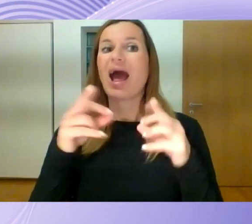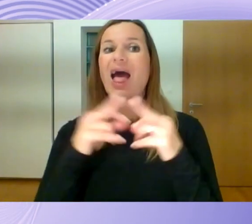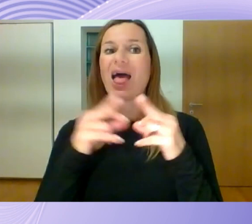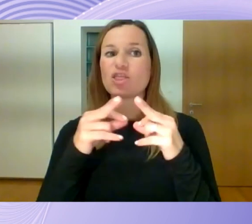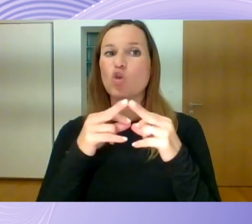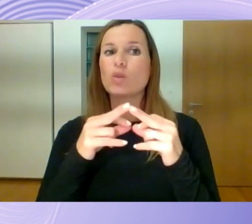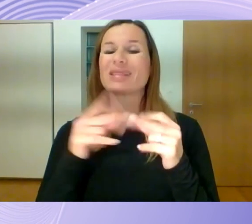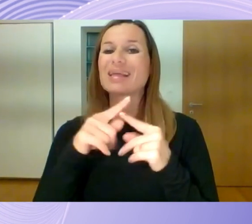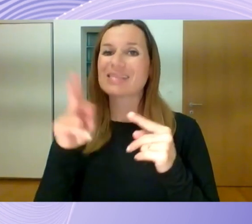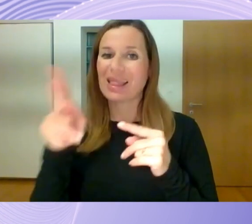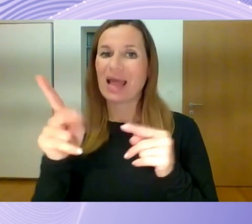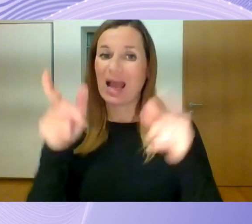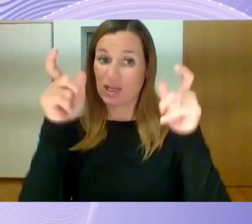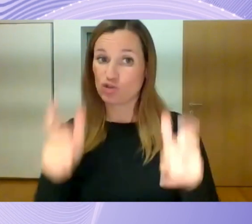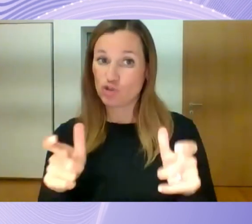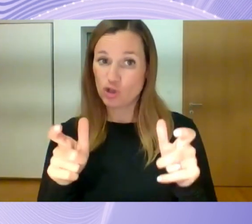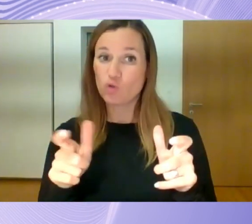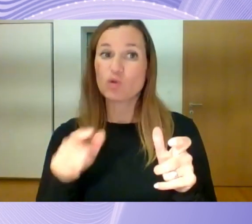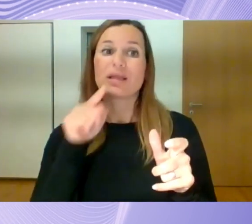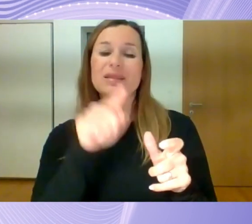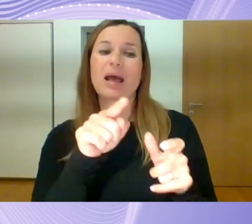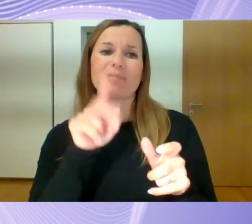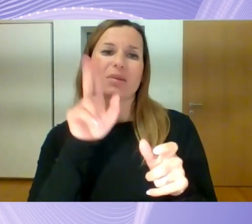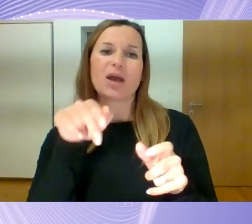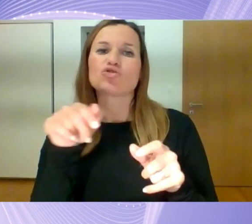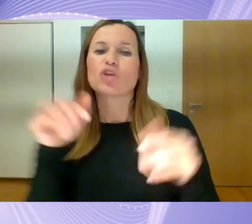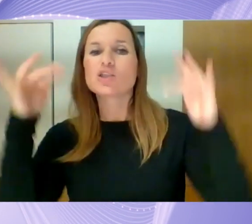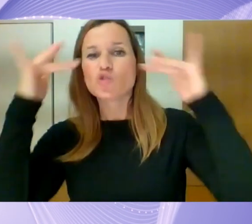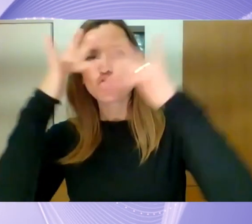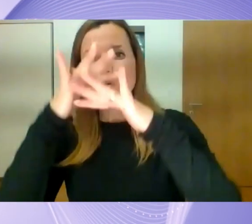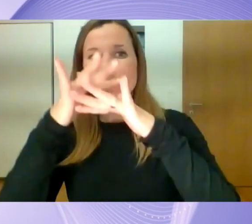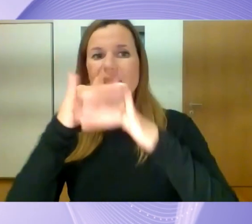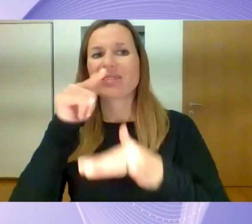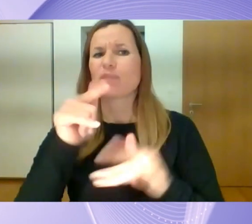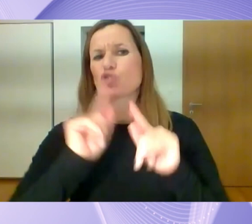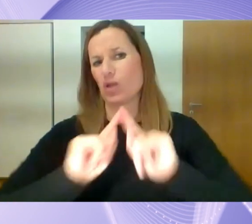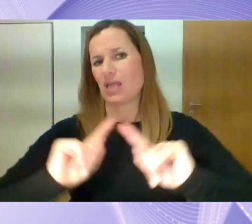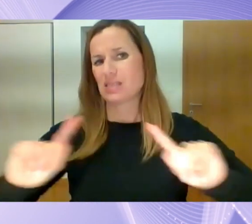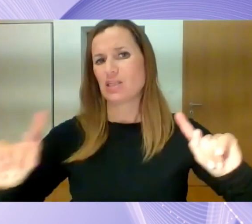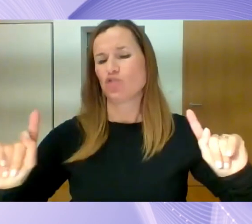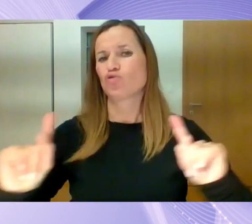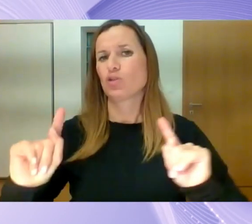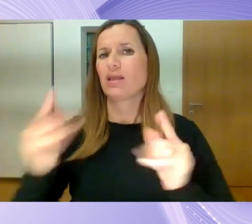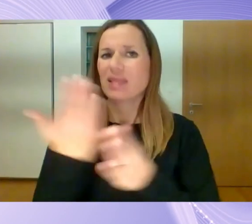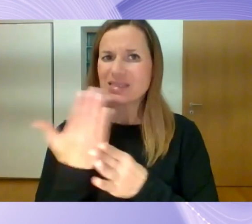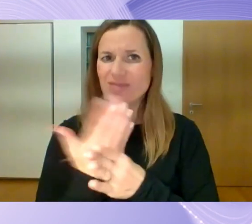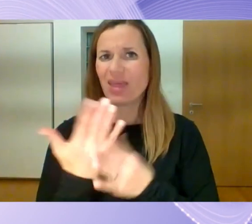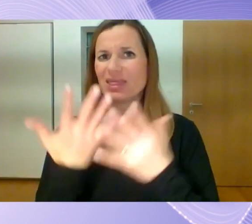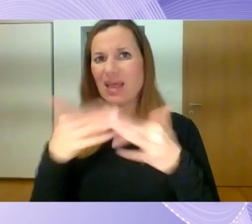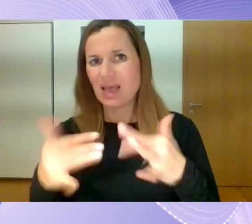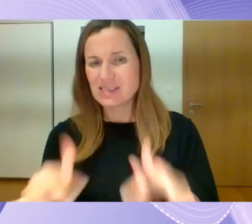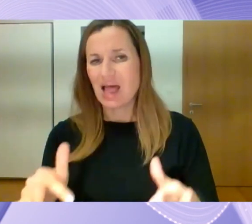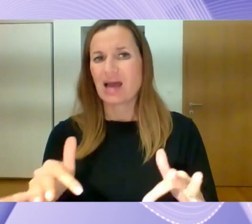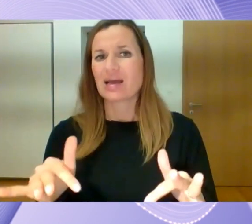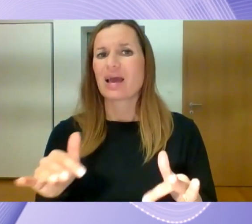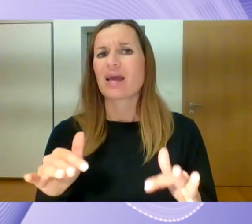več drugih stvari za družinske oskrbovalce, tule prav stran in tule so potem različne stvari zbrane za